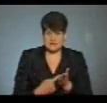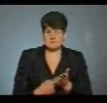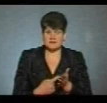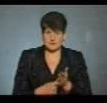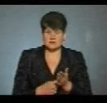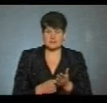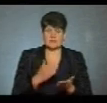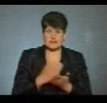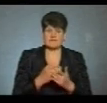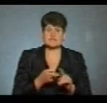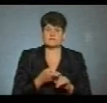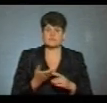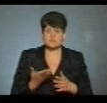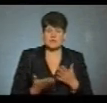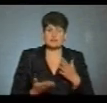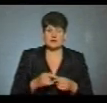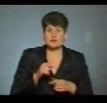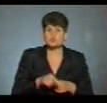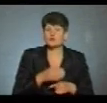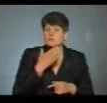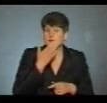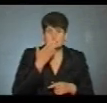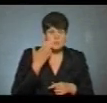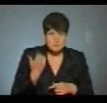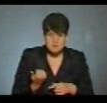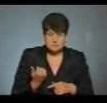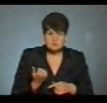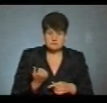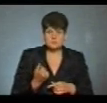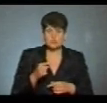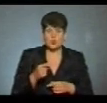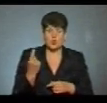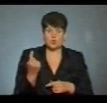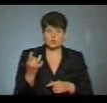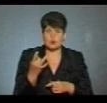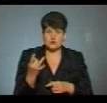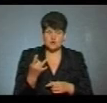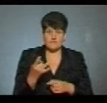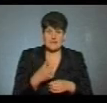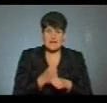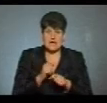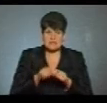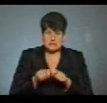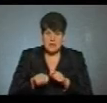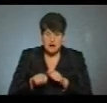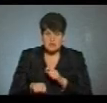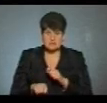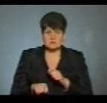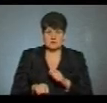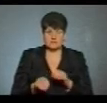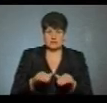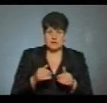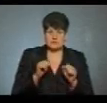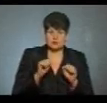наявність інфікування. Але навіть якщо його нема, то одноразовий аналіз негативний дає змогу заперечити,